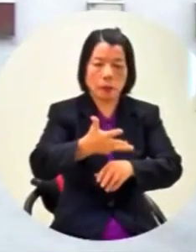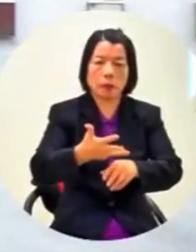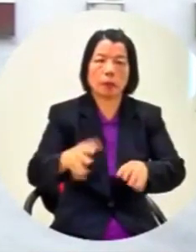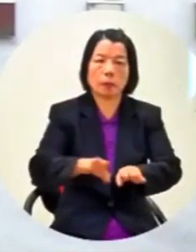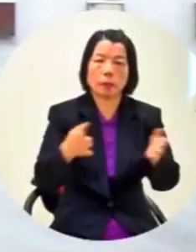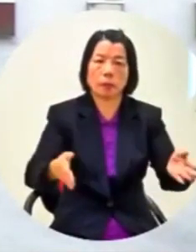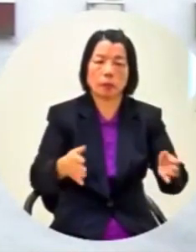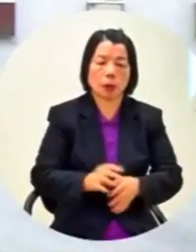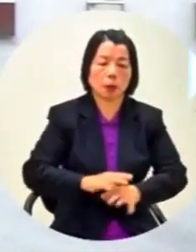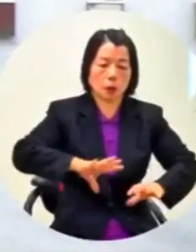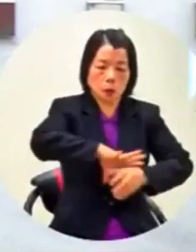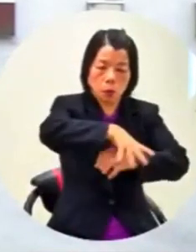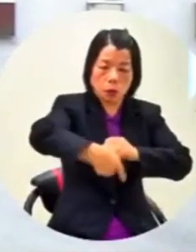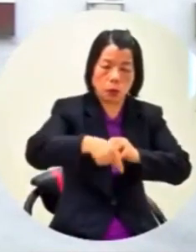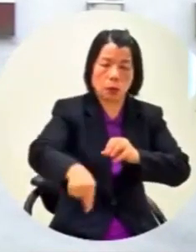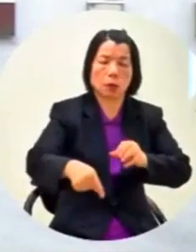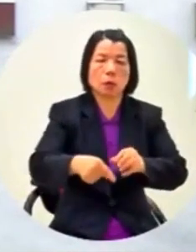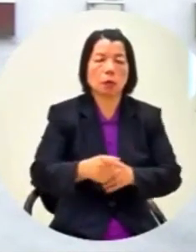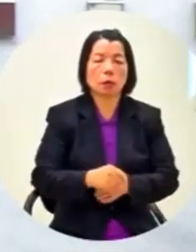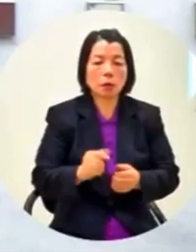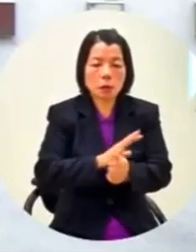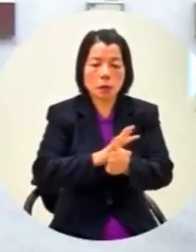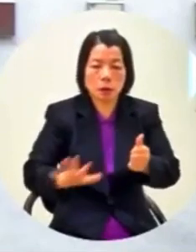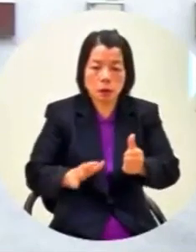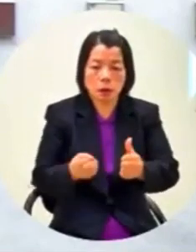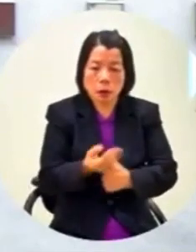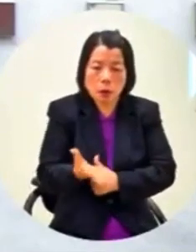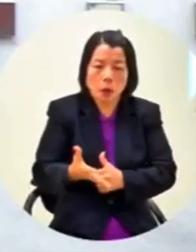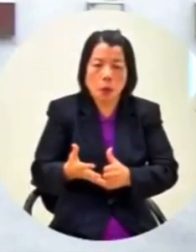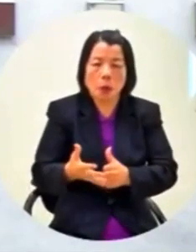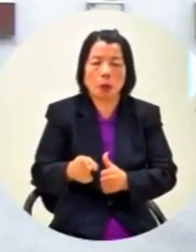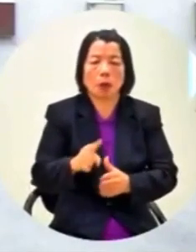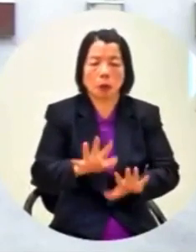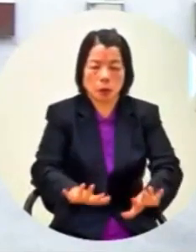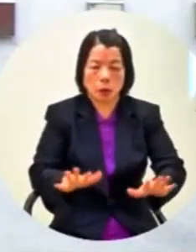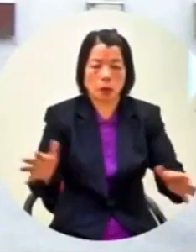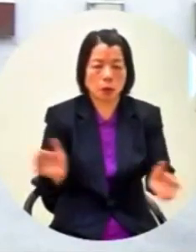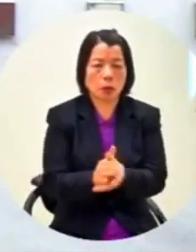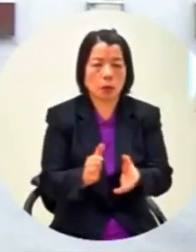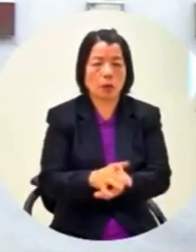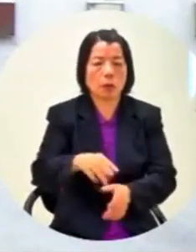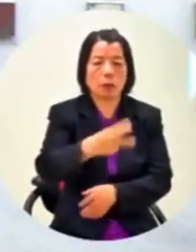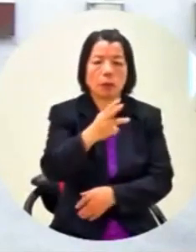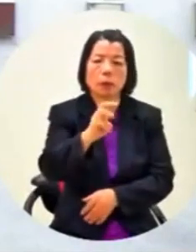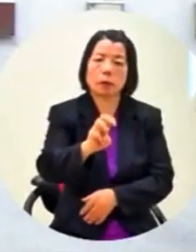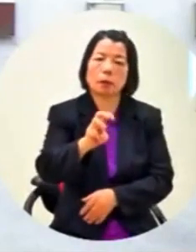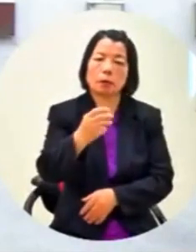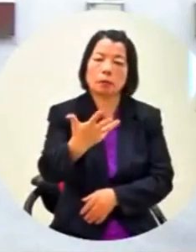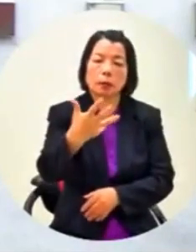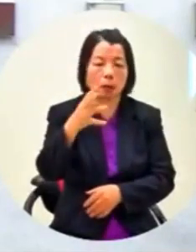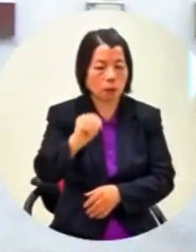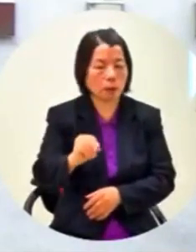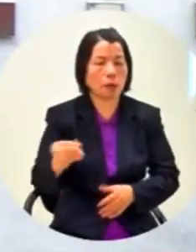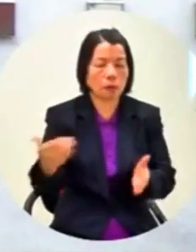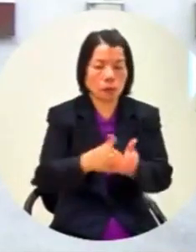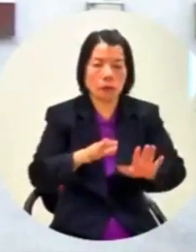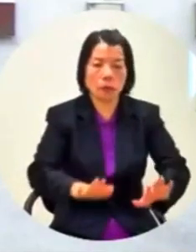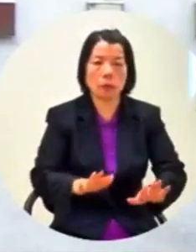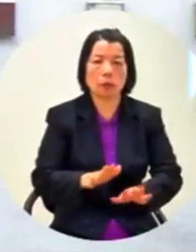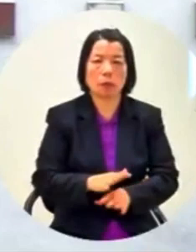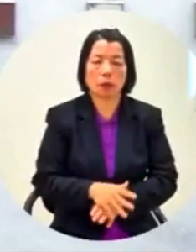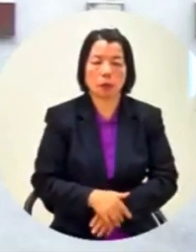染新冠肺炎确诊已经达到338万，到了今天这个数